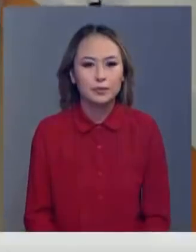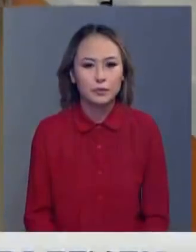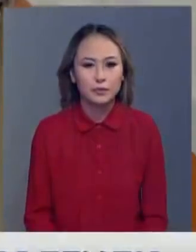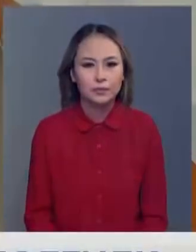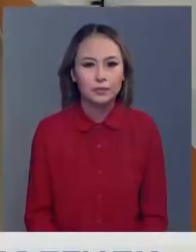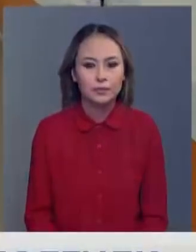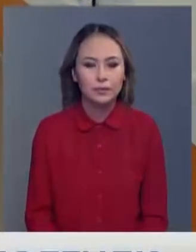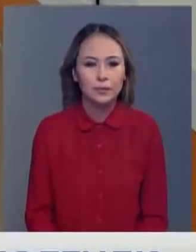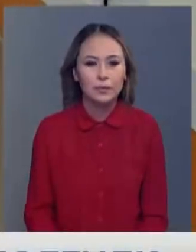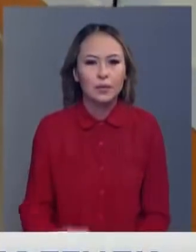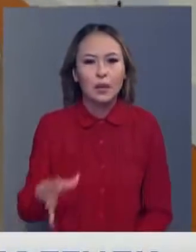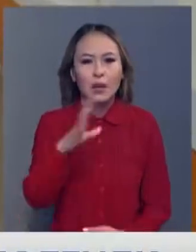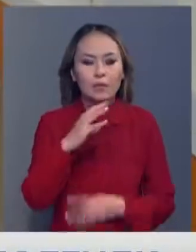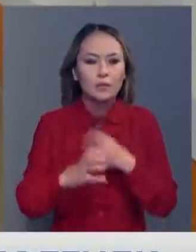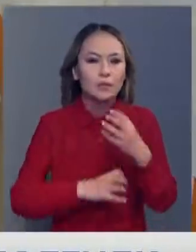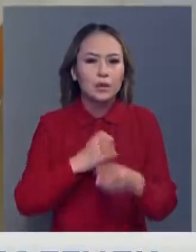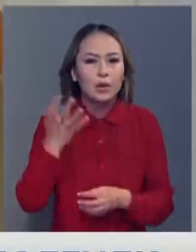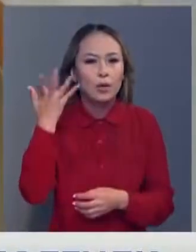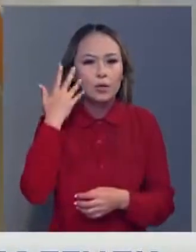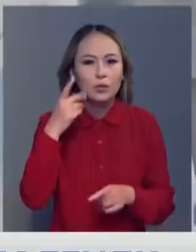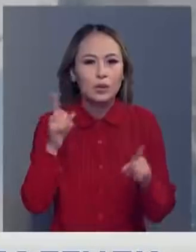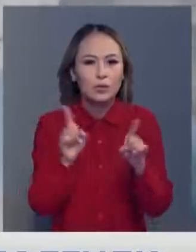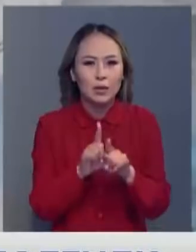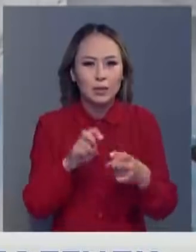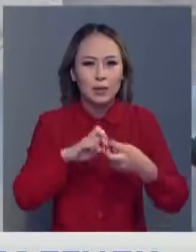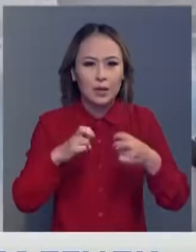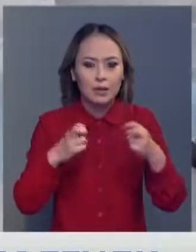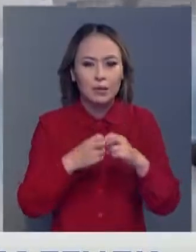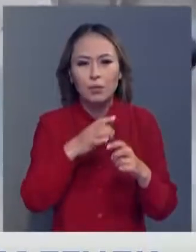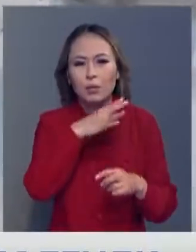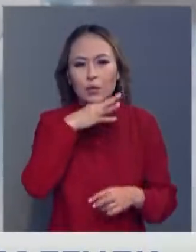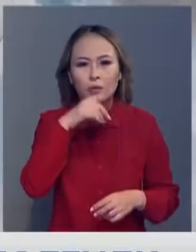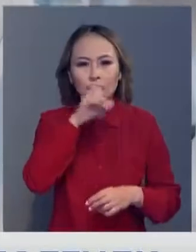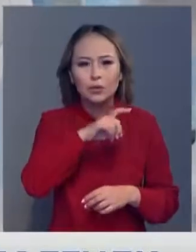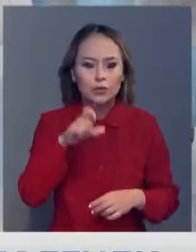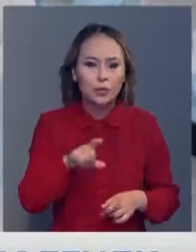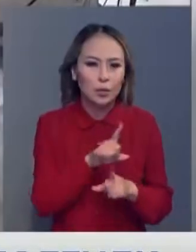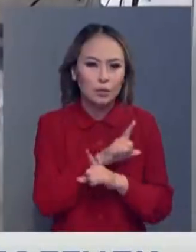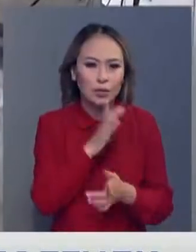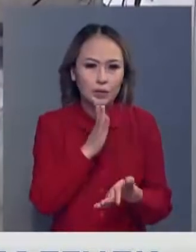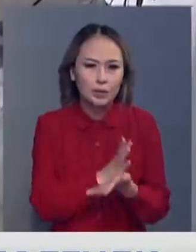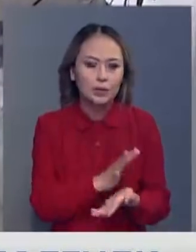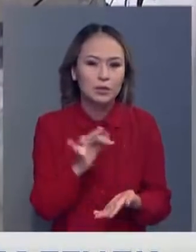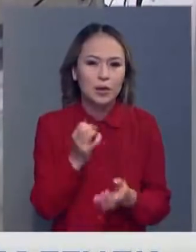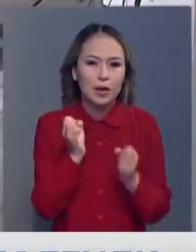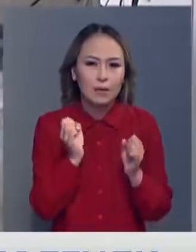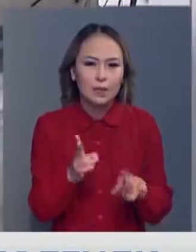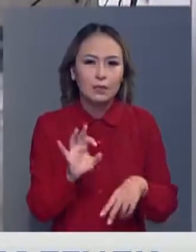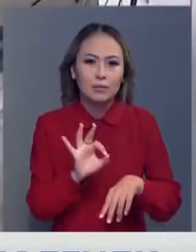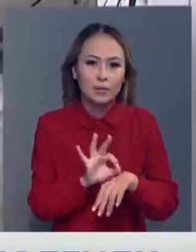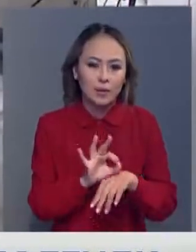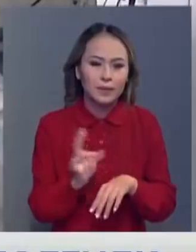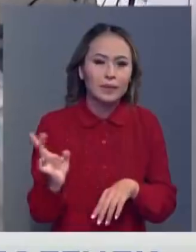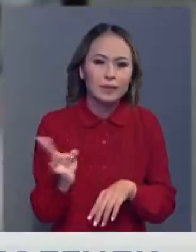Дүние дүрлігіп әлем әбігерге түсті. Қаншыма тағдыр тажал тұрнағына әлінді. Қауіпті кесел әлі де бейғам